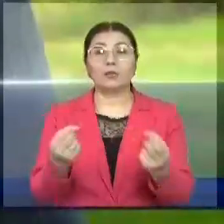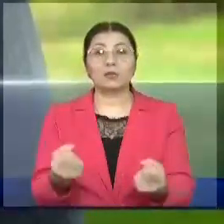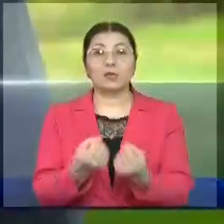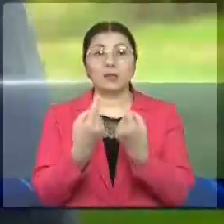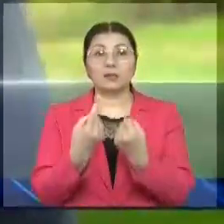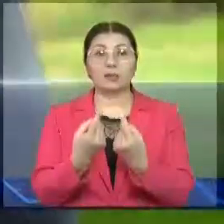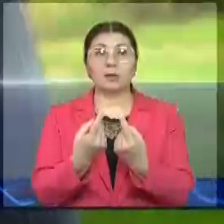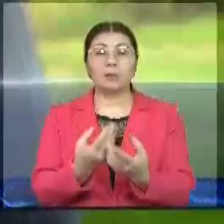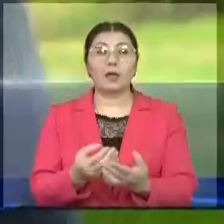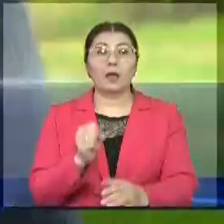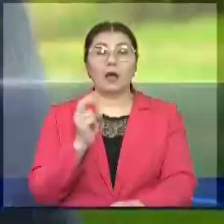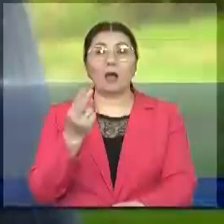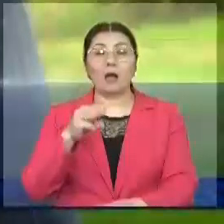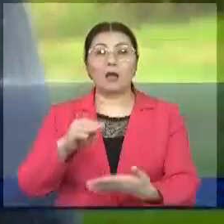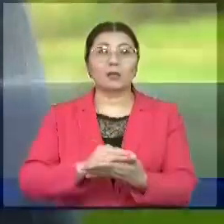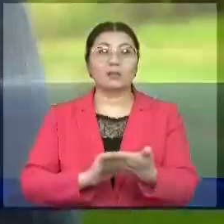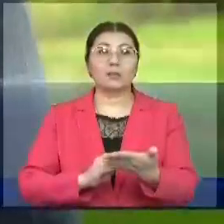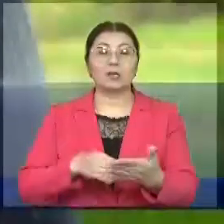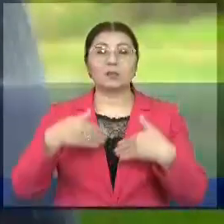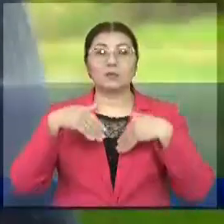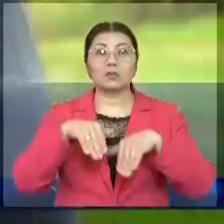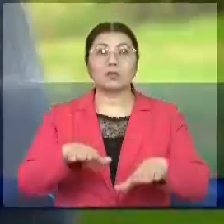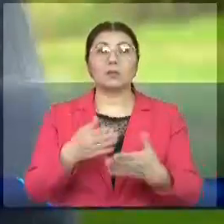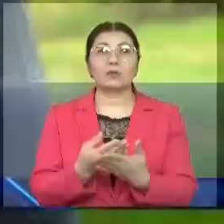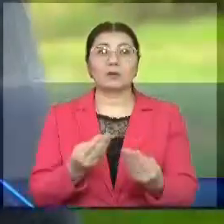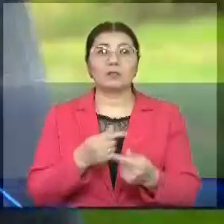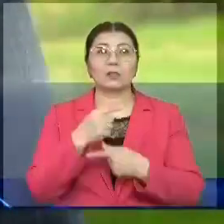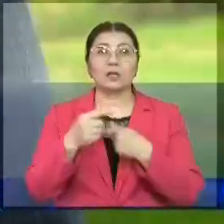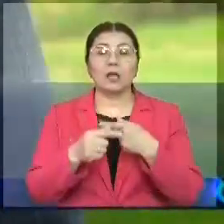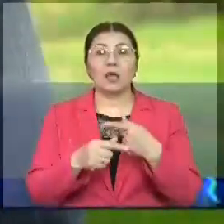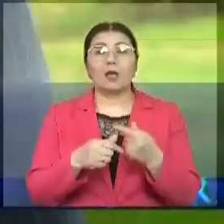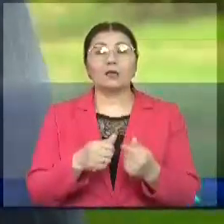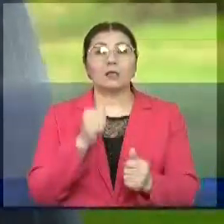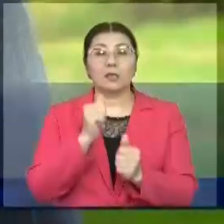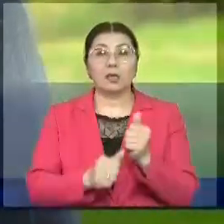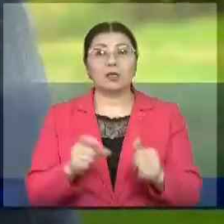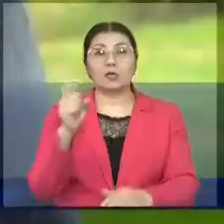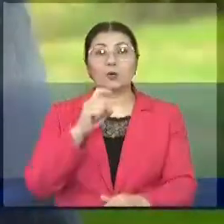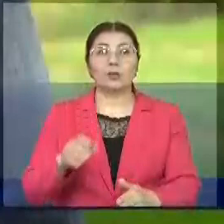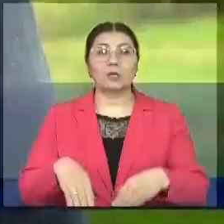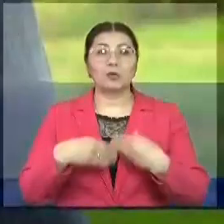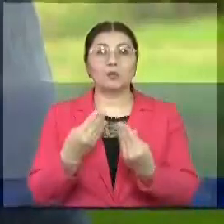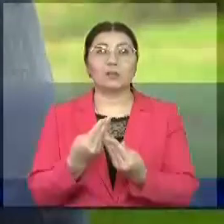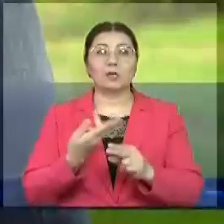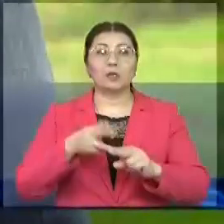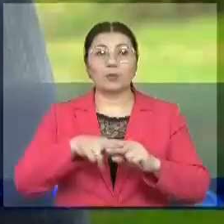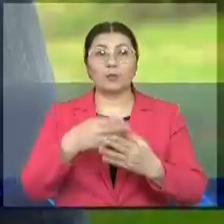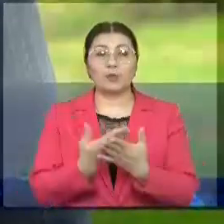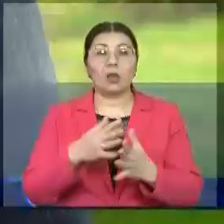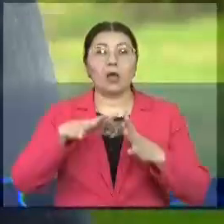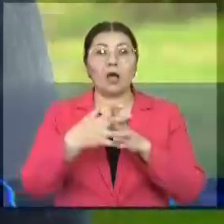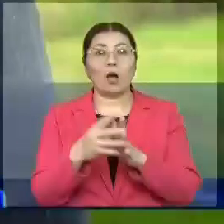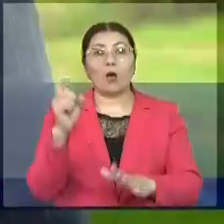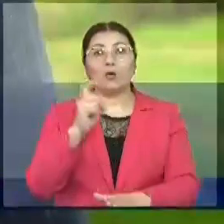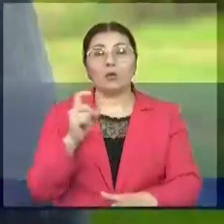комиссия актілеп шешімін шығарып, қаржыны әр шаруашылыққа аударып беріп жатыр. Яғни ол белгілі бір ауыл шаруашылығын